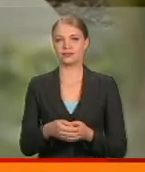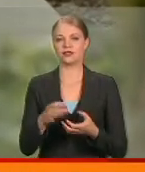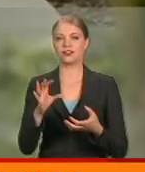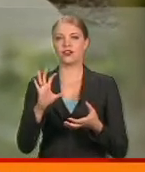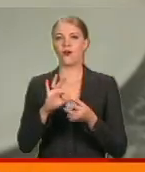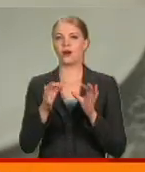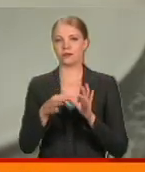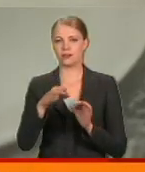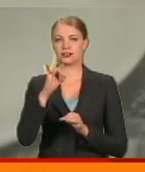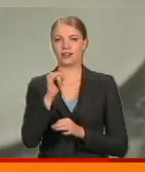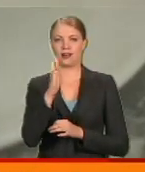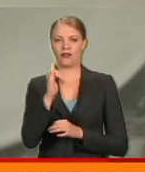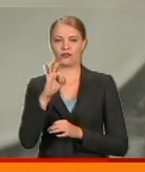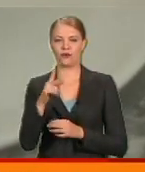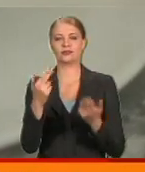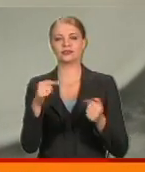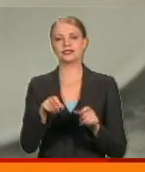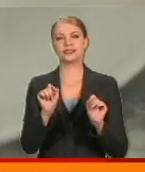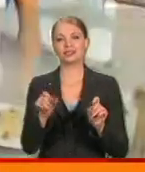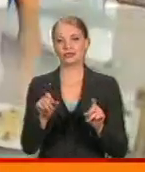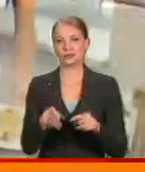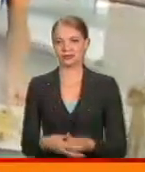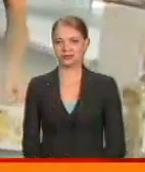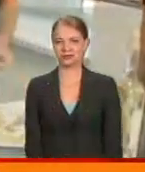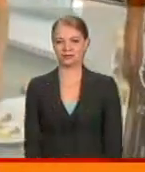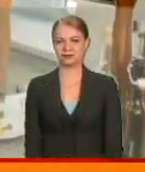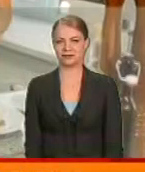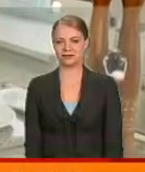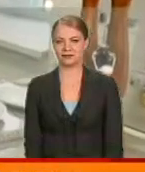Олимпийский равиоль. Да, золотой.